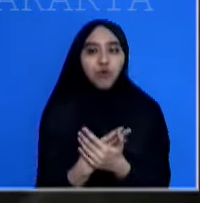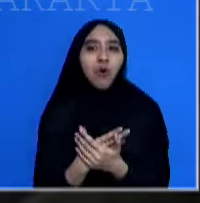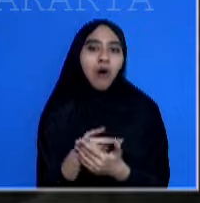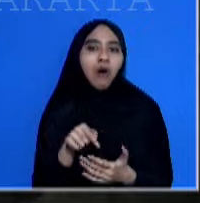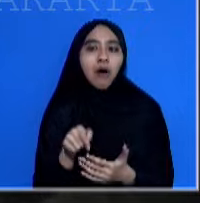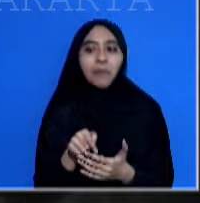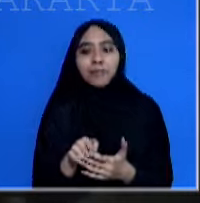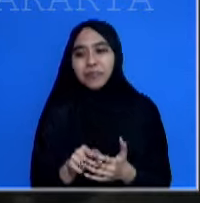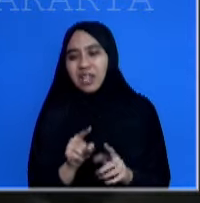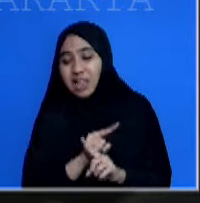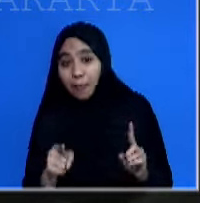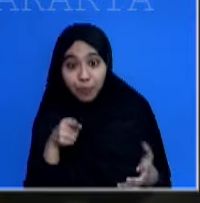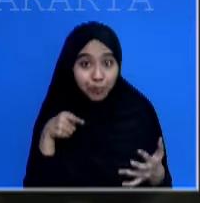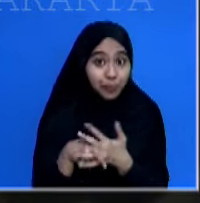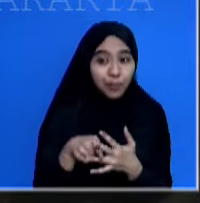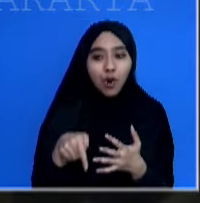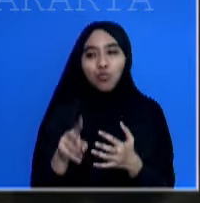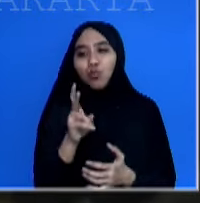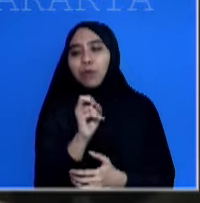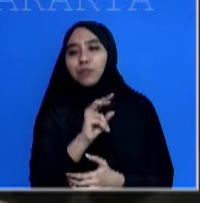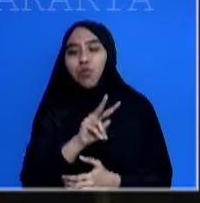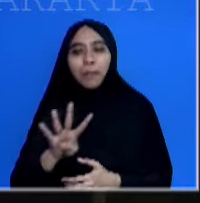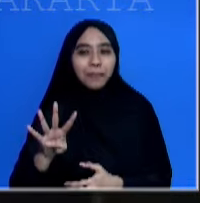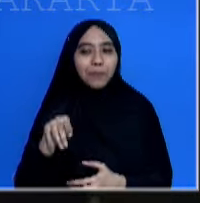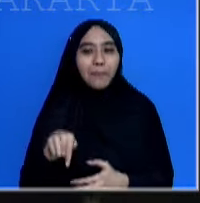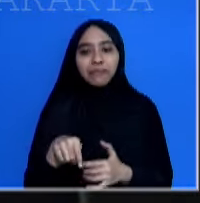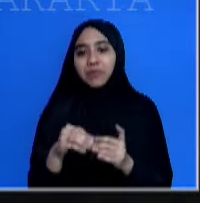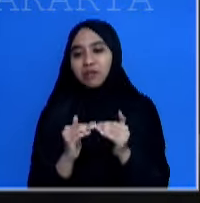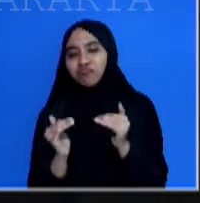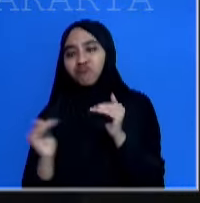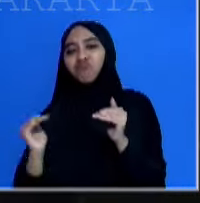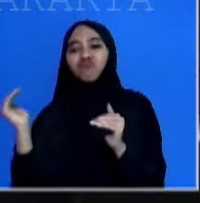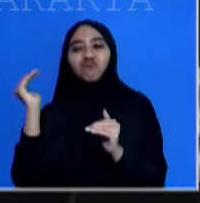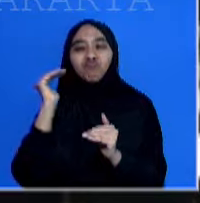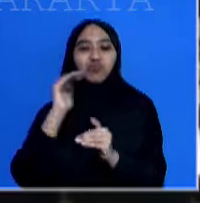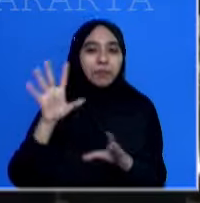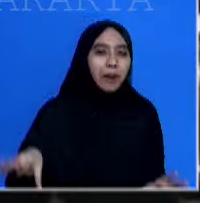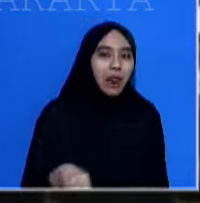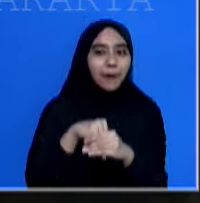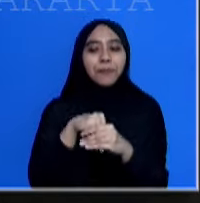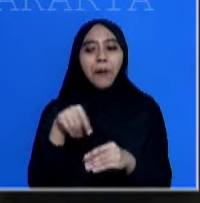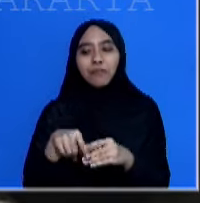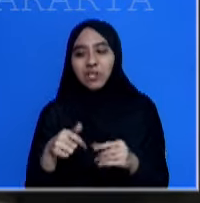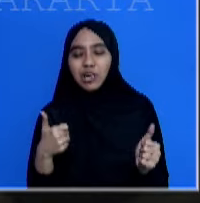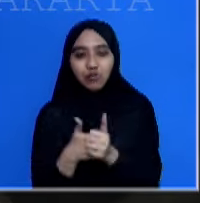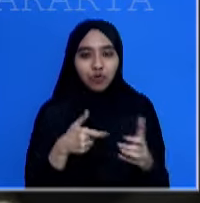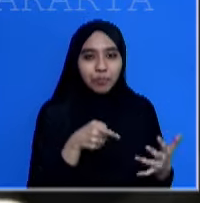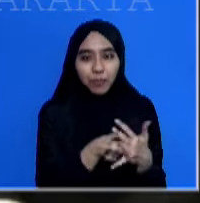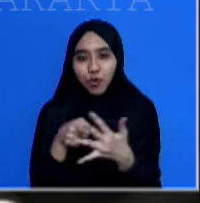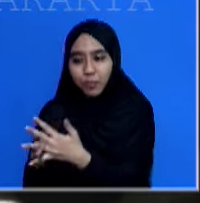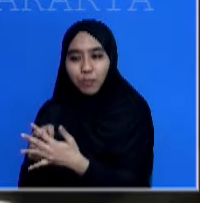dipastikan dalam pemilu legislatif 2024 ini tercatat terjadi peningkatan partisipasi pemilih di Kota Yogyakarta yang mencapai